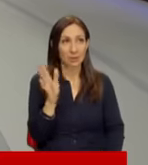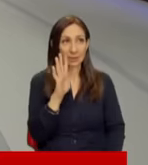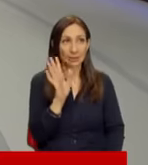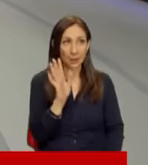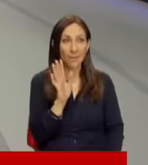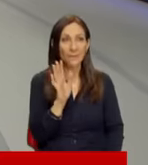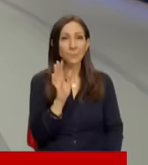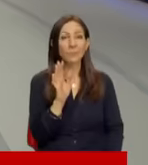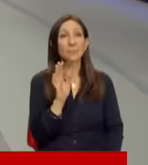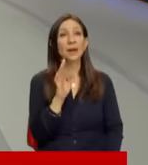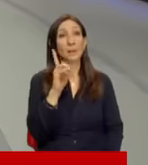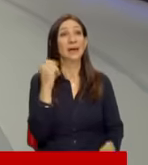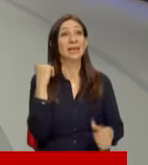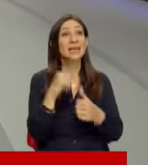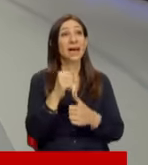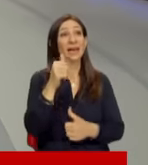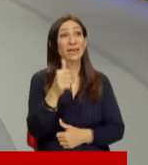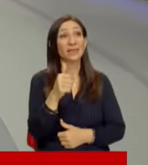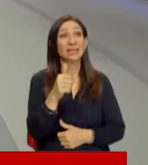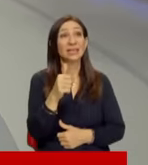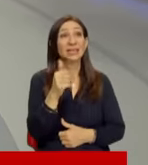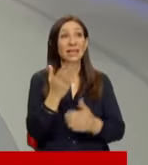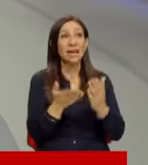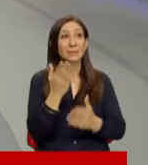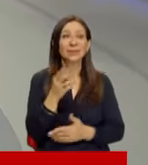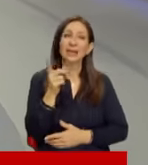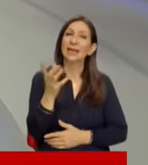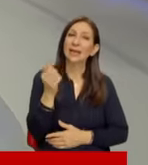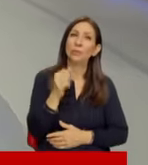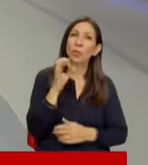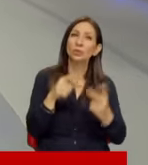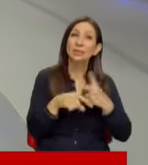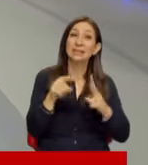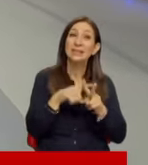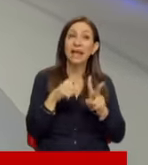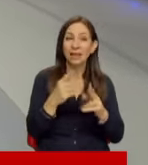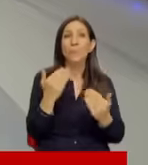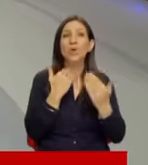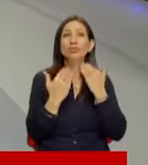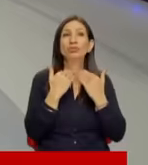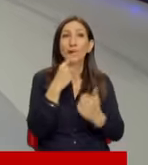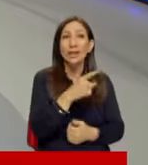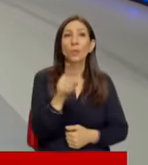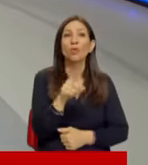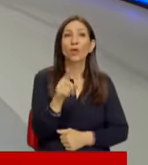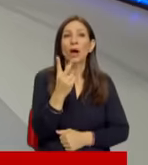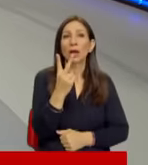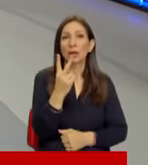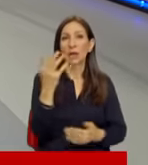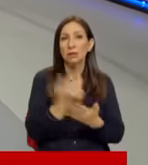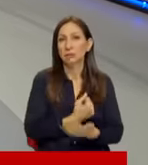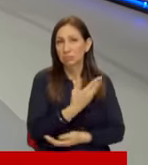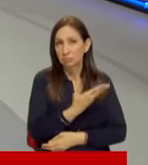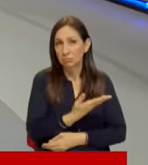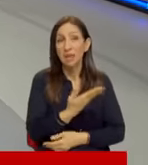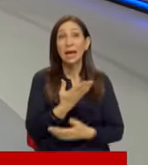Tamam, ekranlarınıza. Ama yeniden Refah Partisi'nin analizini senden alayım Ozan. Hem Yozgat'ta hem de Şanlıurfa'da kazanmak